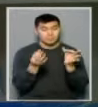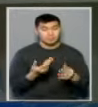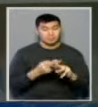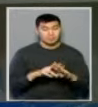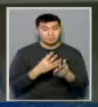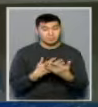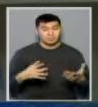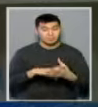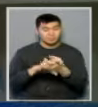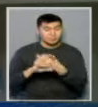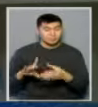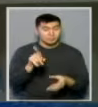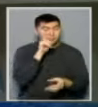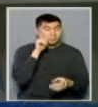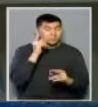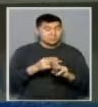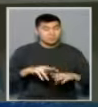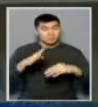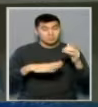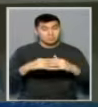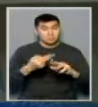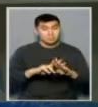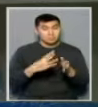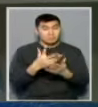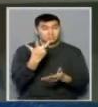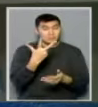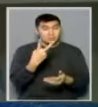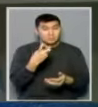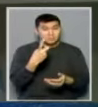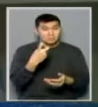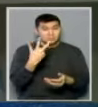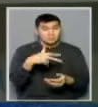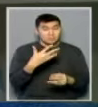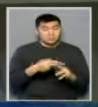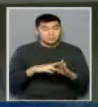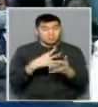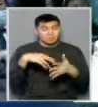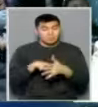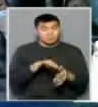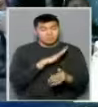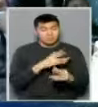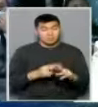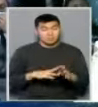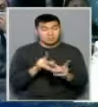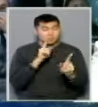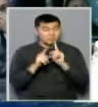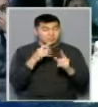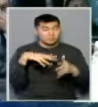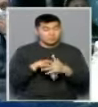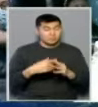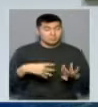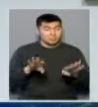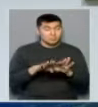бірлестіктерін жастар қанат болып табылатын 140-тан астам жастар ұйымы тартылған. Бұдан бөлек жиынға қатысушы